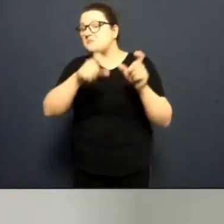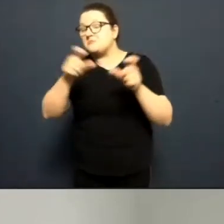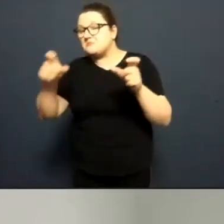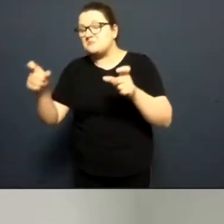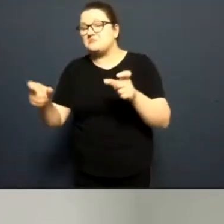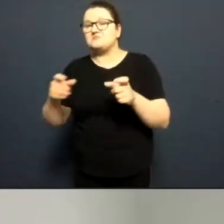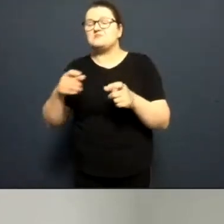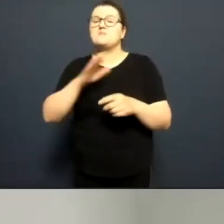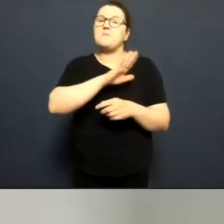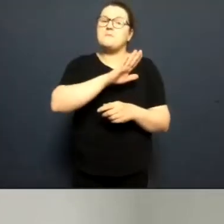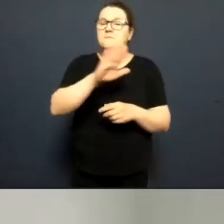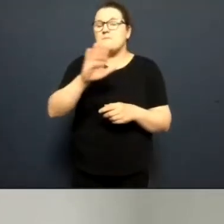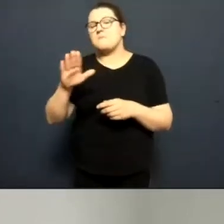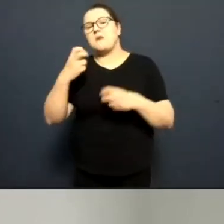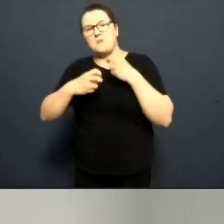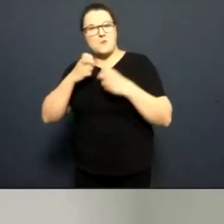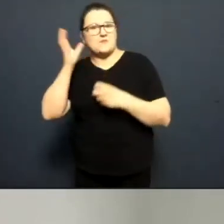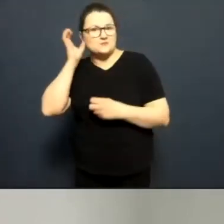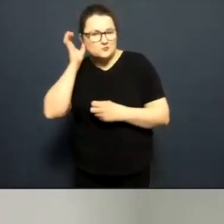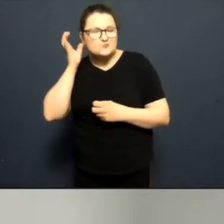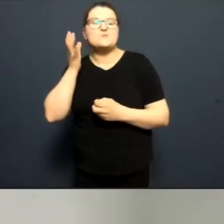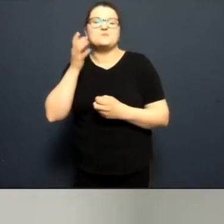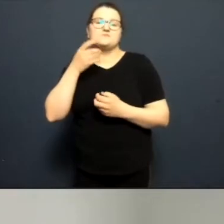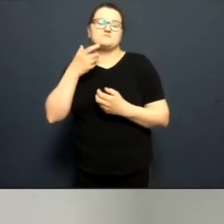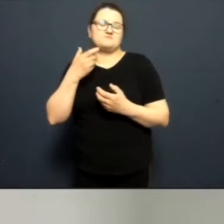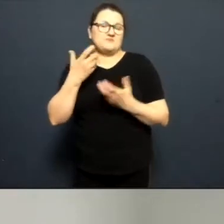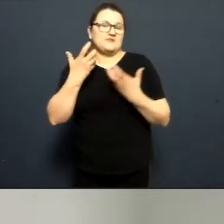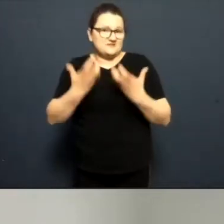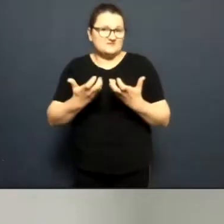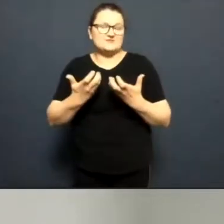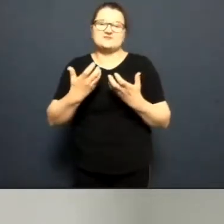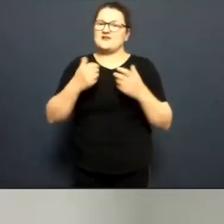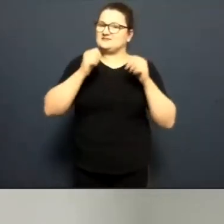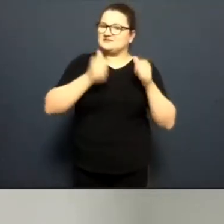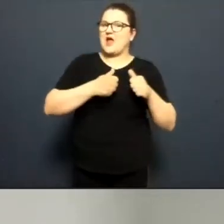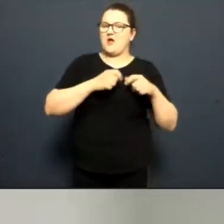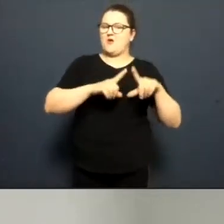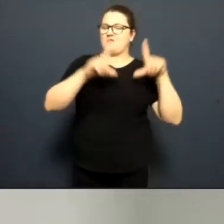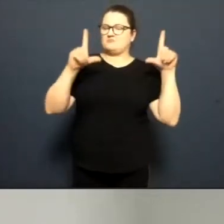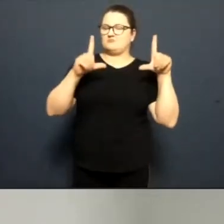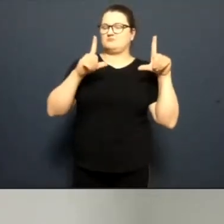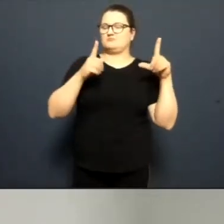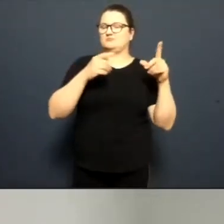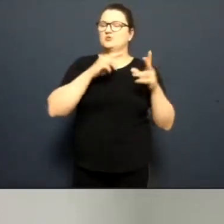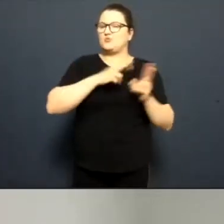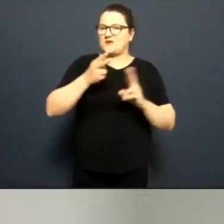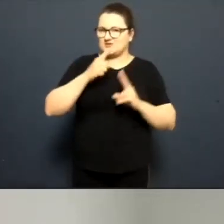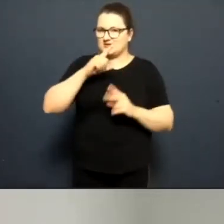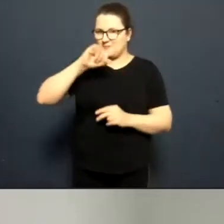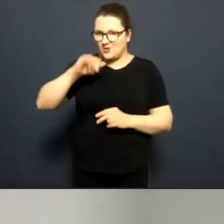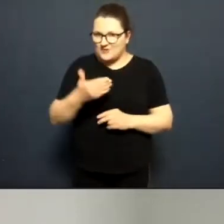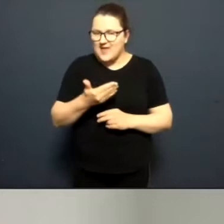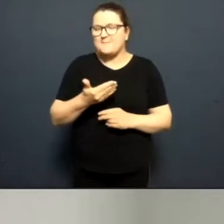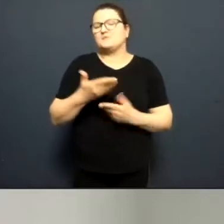którzy mają problem ze słuchem i chciałyby na stałe korzystać z tłumaczenia na polski język